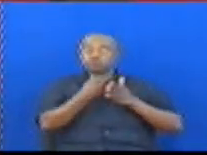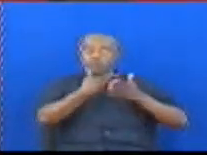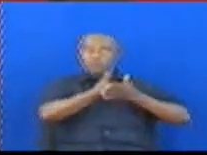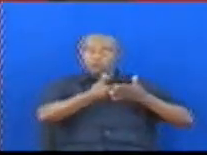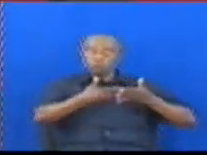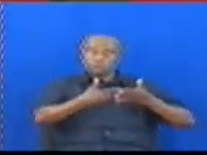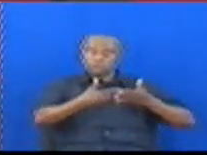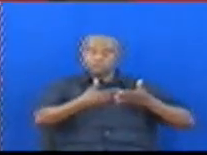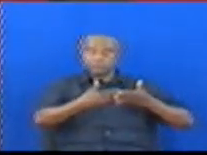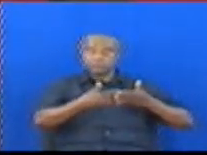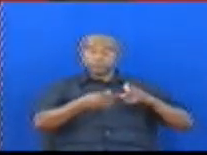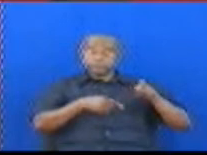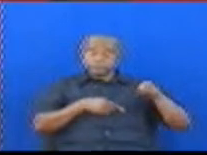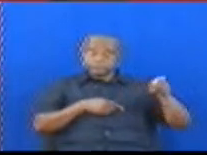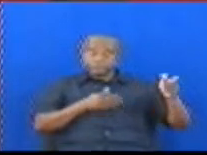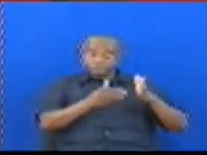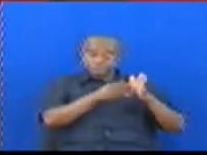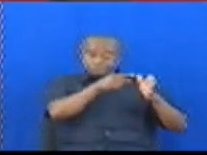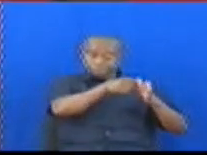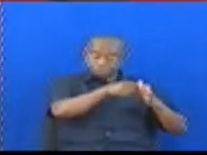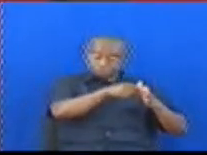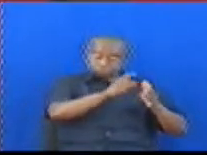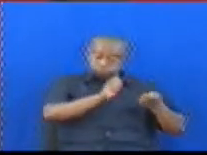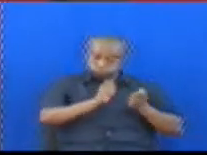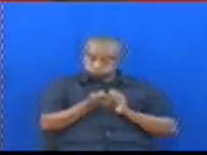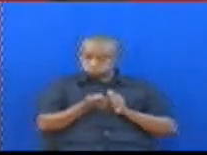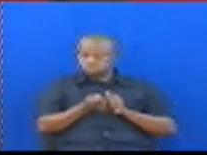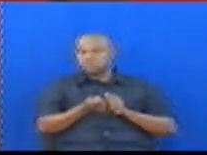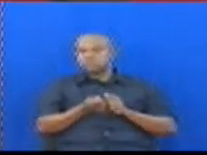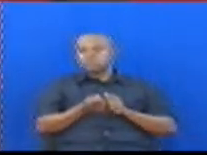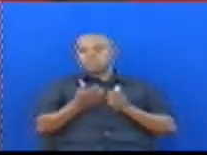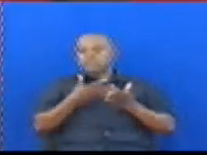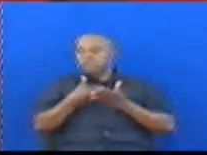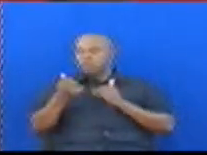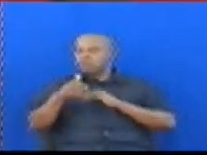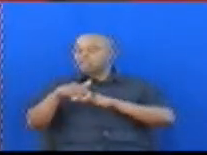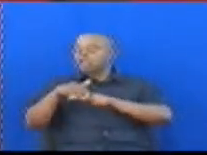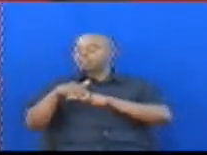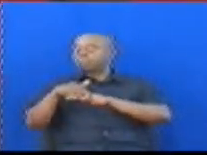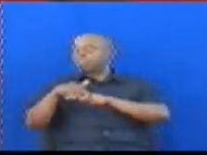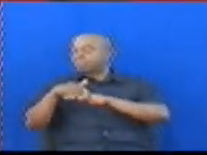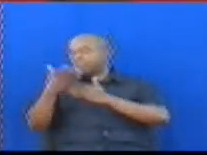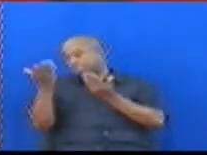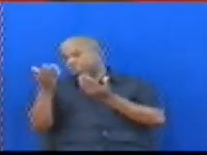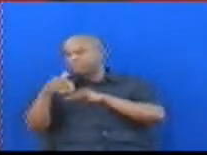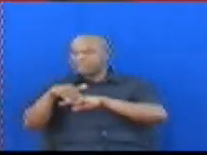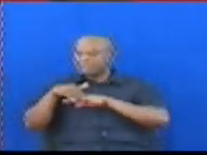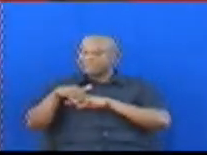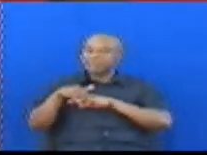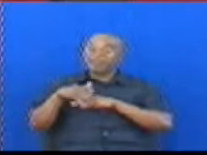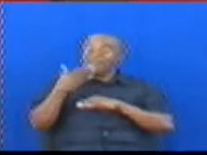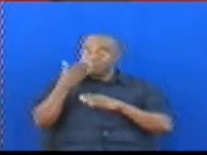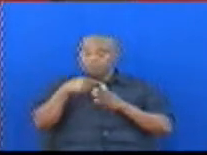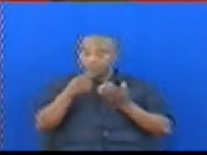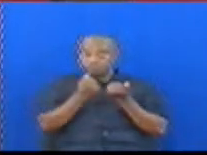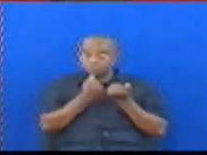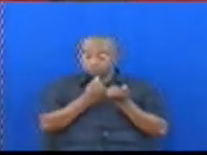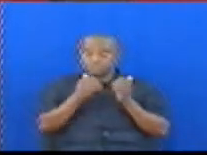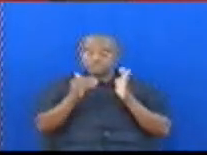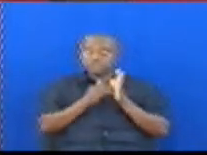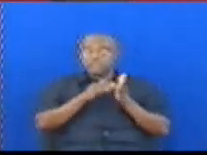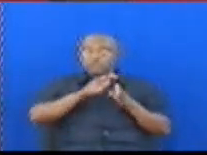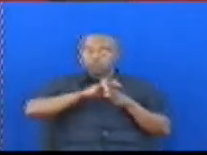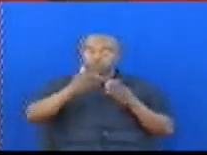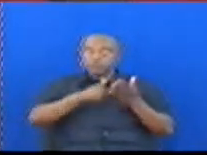yani lugha ile ambayo ilitungiwa sheria hapa bungeni kwenda lugha nyingine. Yani kwa maana kama tumetunga bungeni sheria